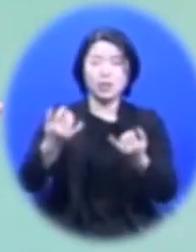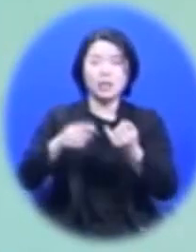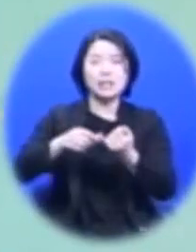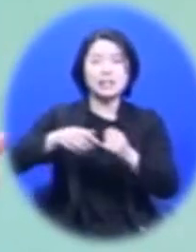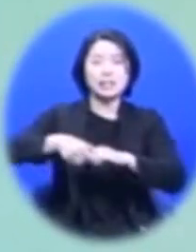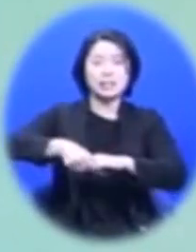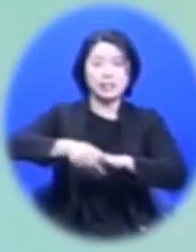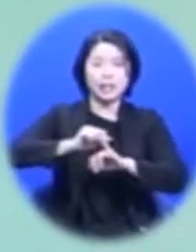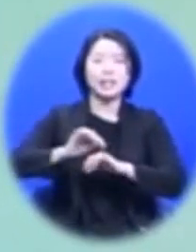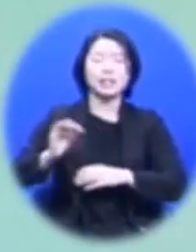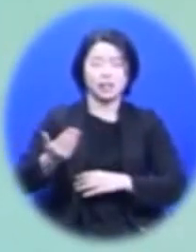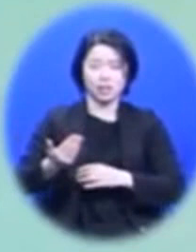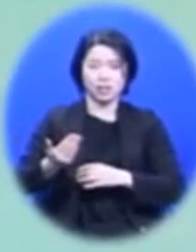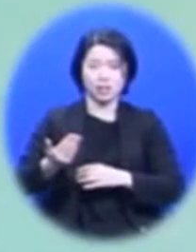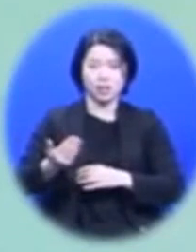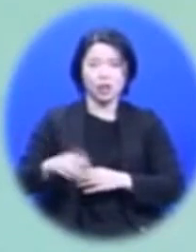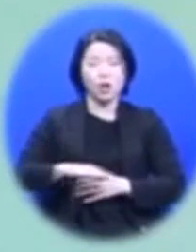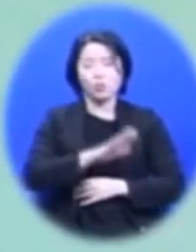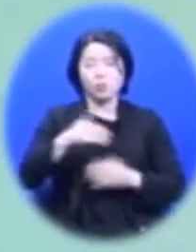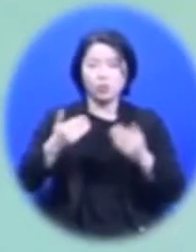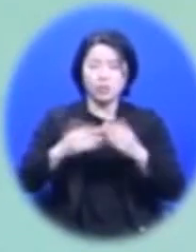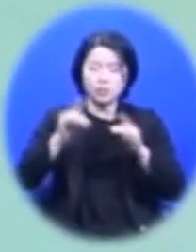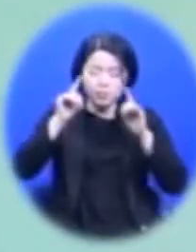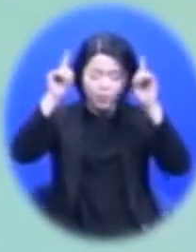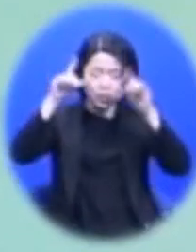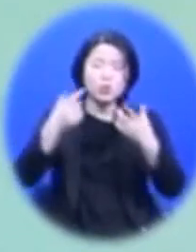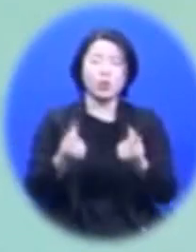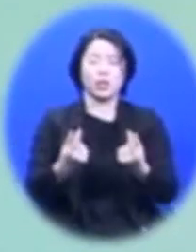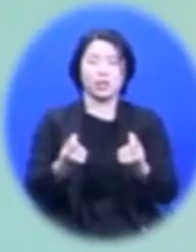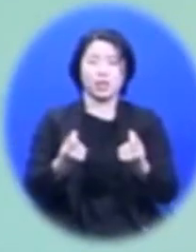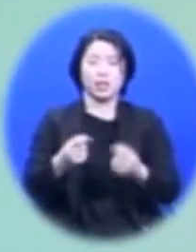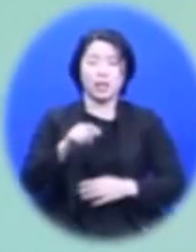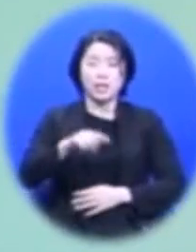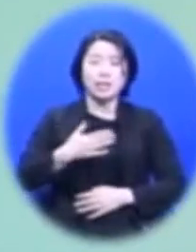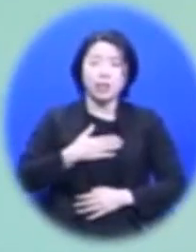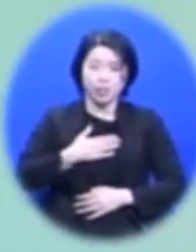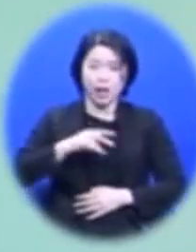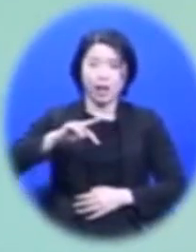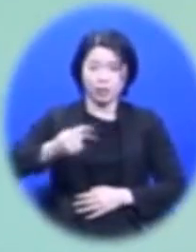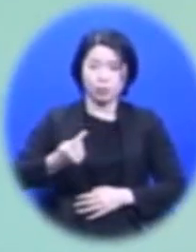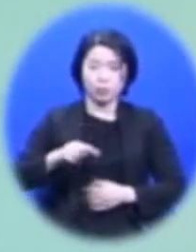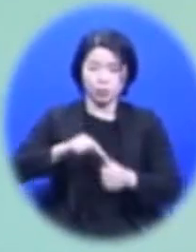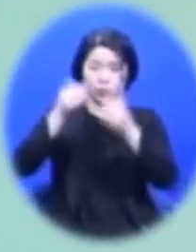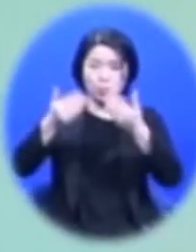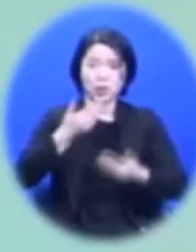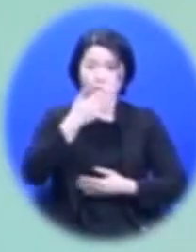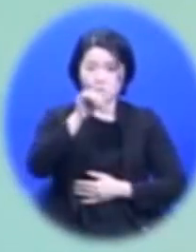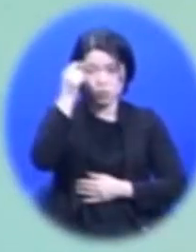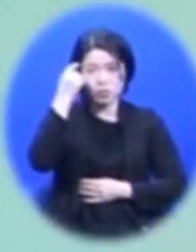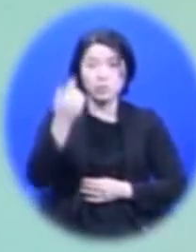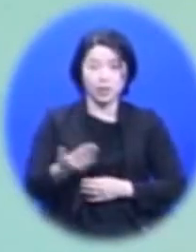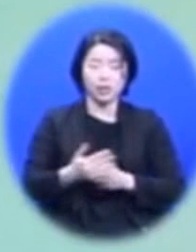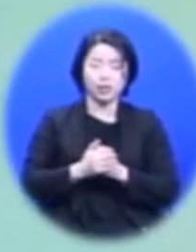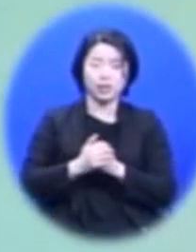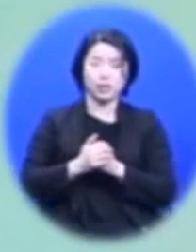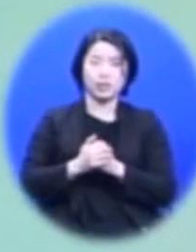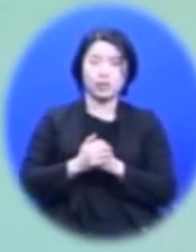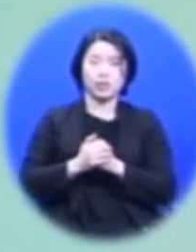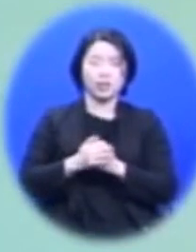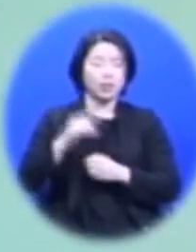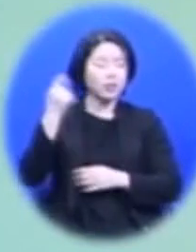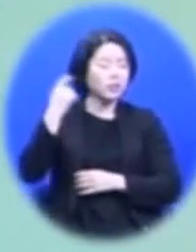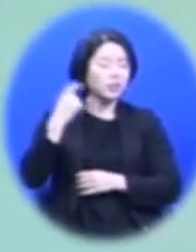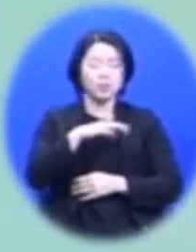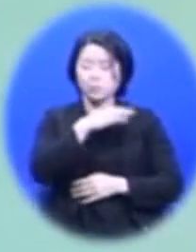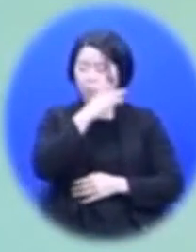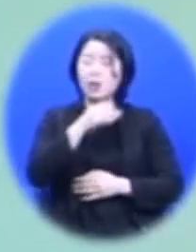지옥과 같은 그런 형편에 살았습니다. 그런 나도 구원받을 수 있습니까? 듣기가 굉장히